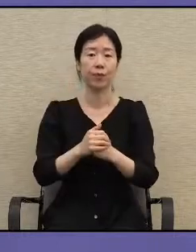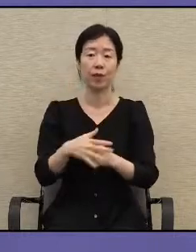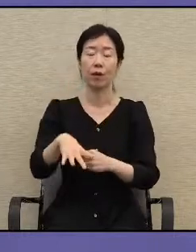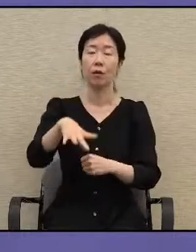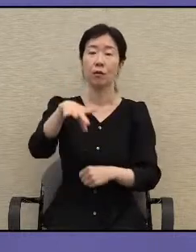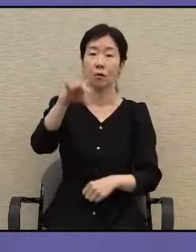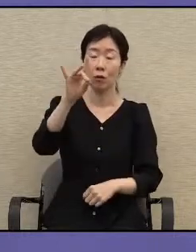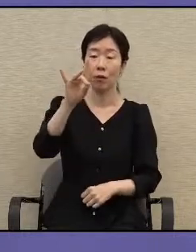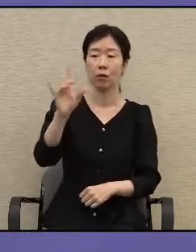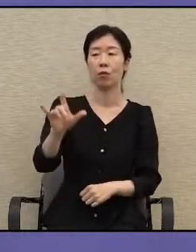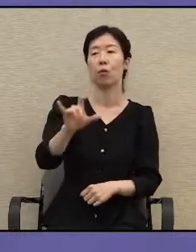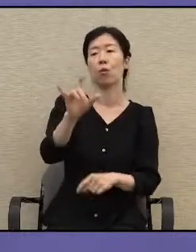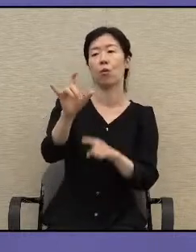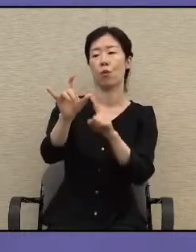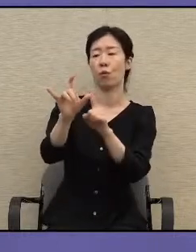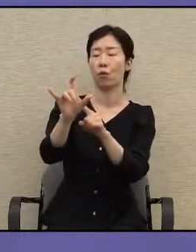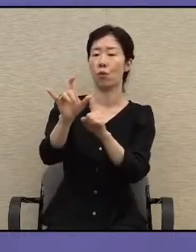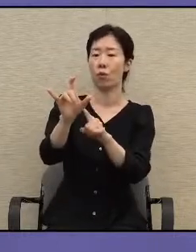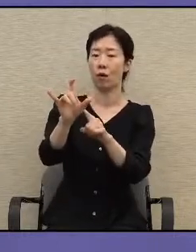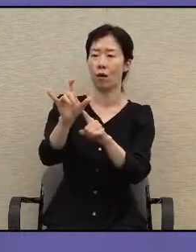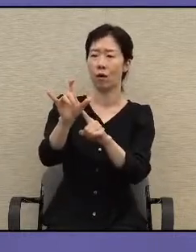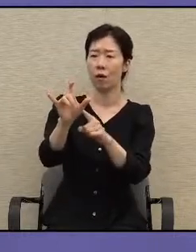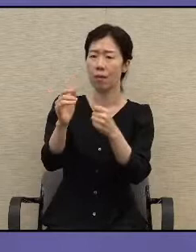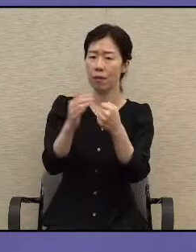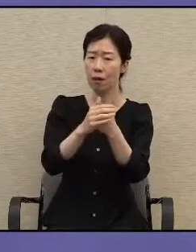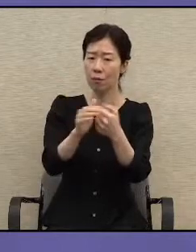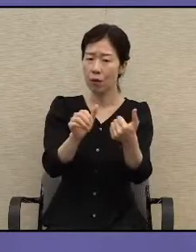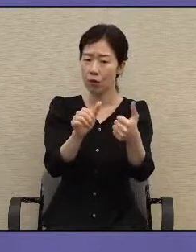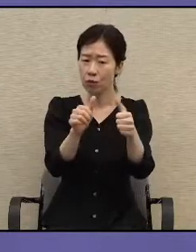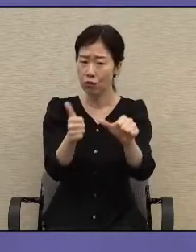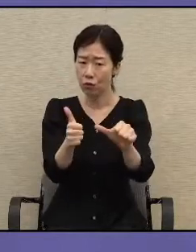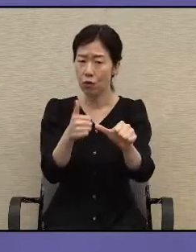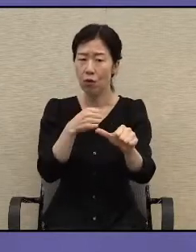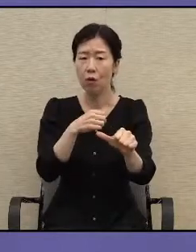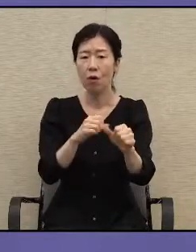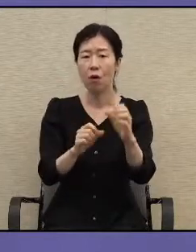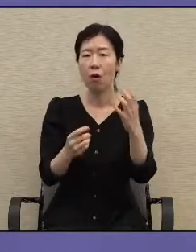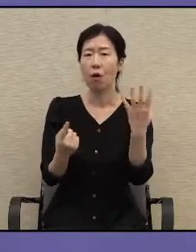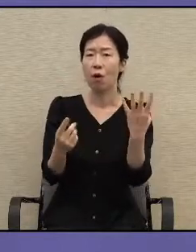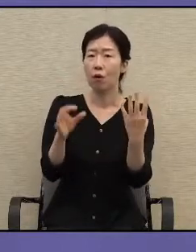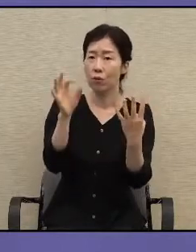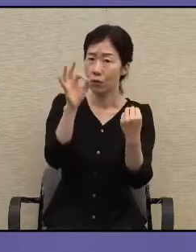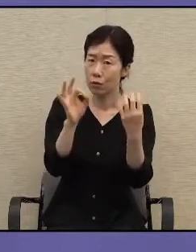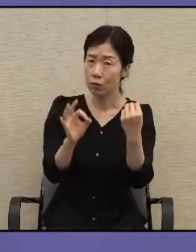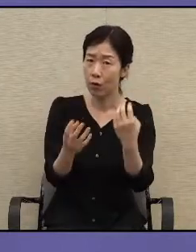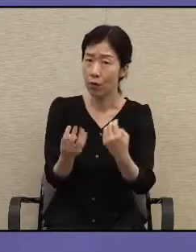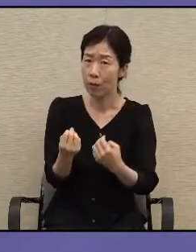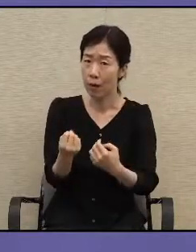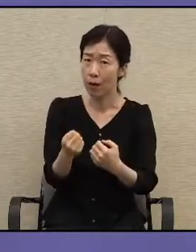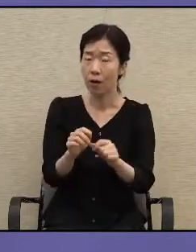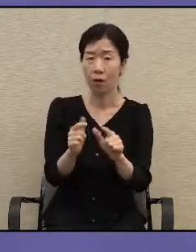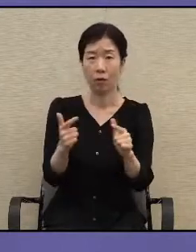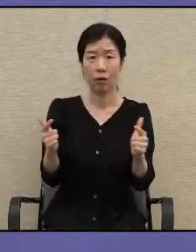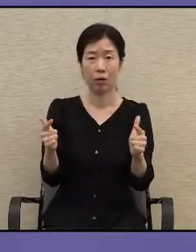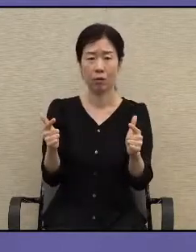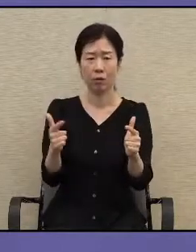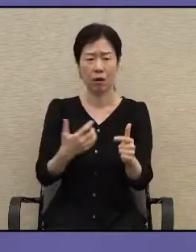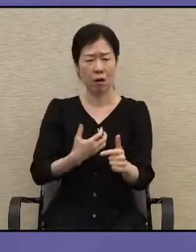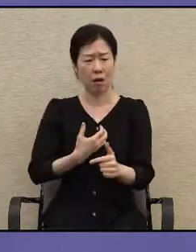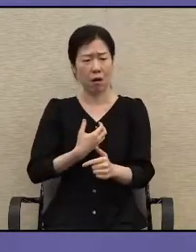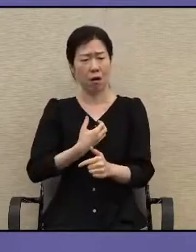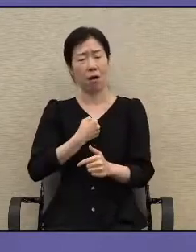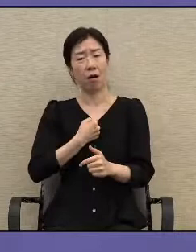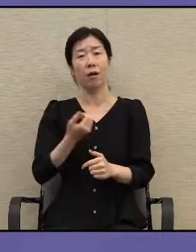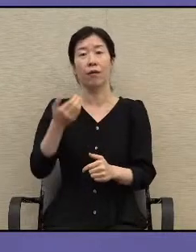감염 자체로 인한 어떤 그 치명률이나 이 감염의 이 영향에 대한 어떤 치료와 이에 이제 굉장히 큰